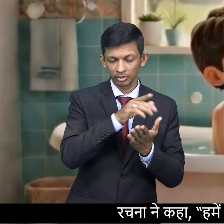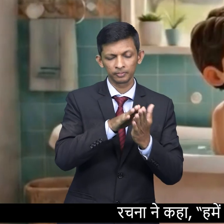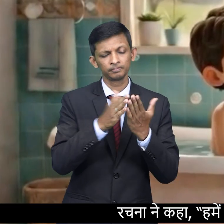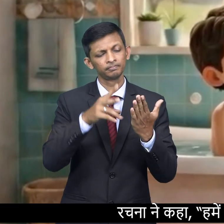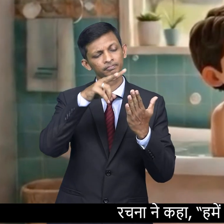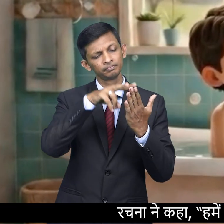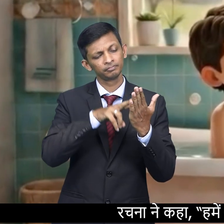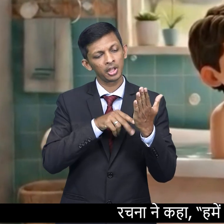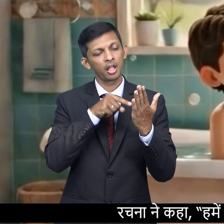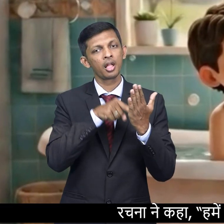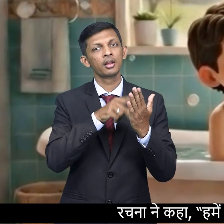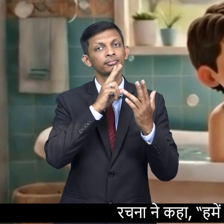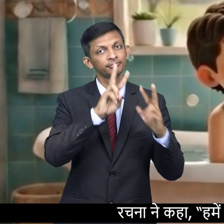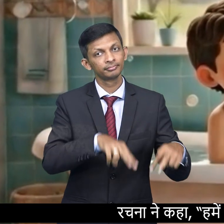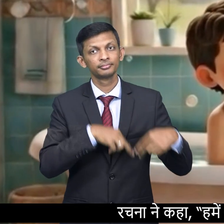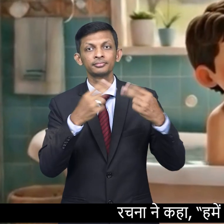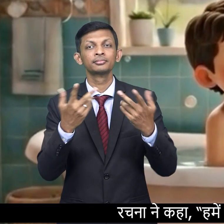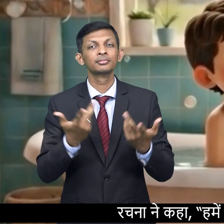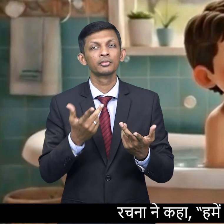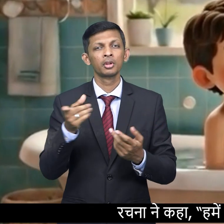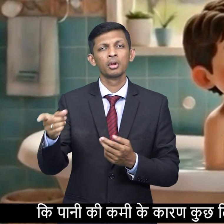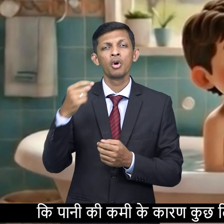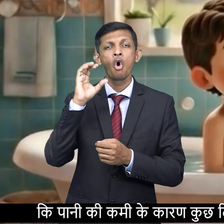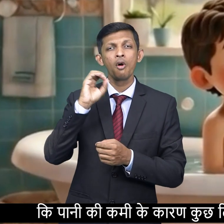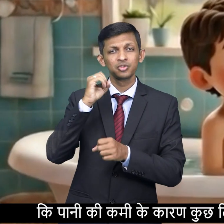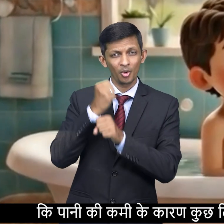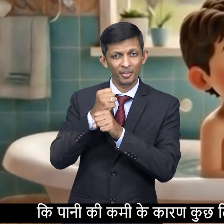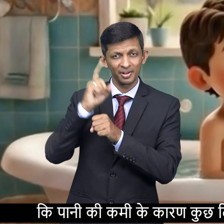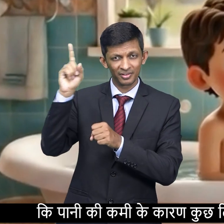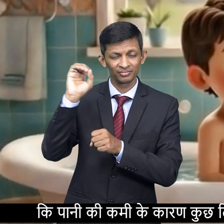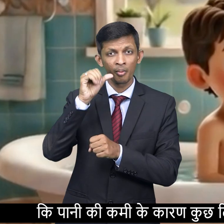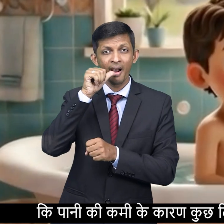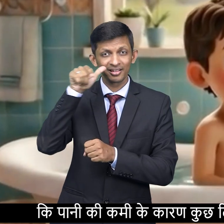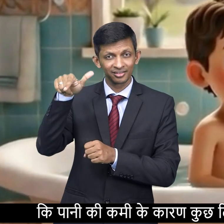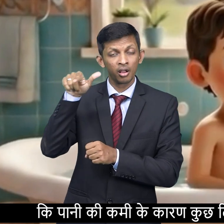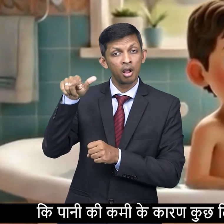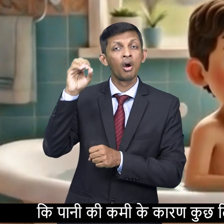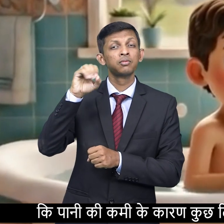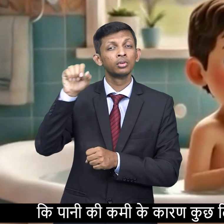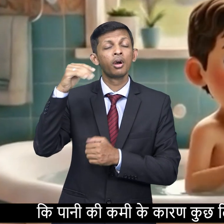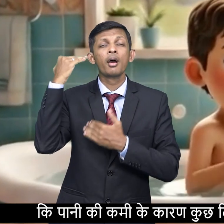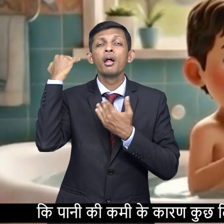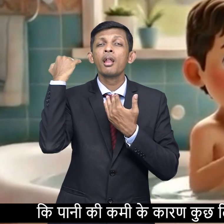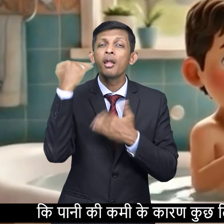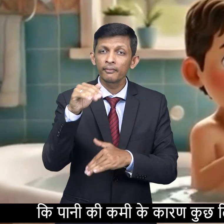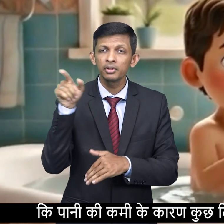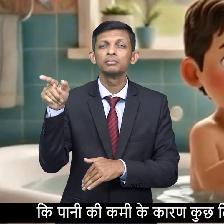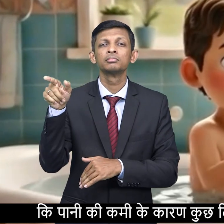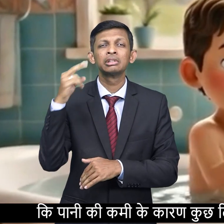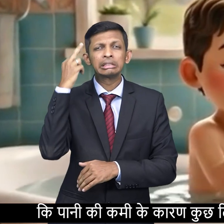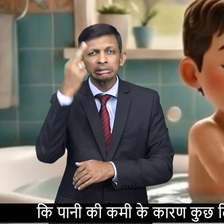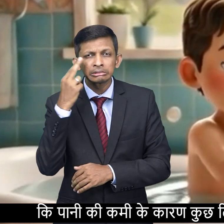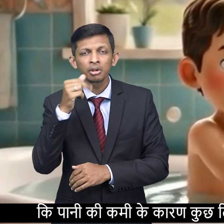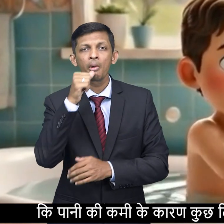रचना ने कहा, हमें नगर पालिका कार्यालय से सूचना मिली है कि पानी की कमी के कारण कुछ दिनों तक पानी सीमित घंटों के लिए